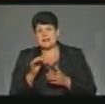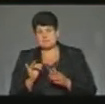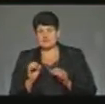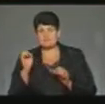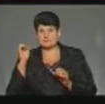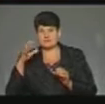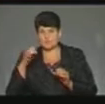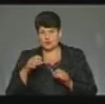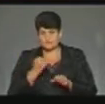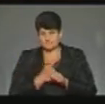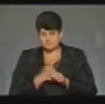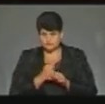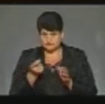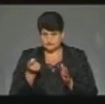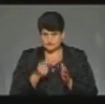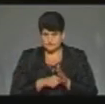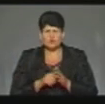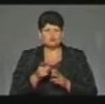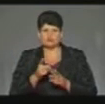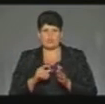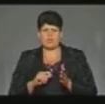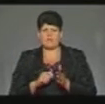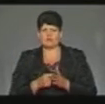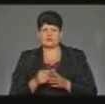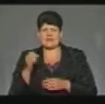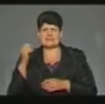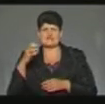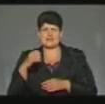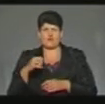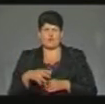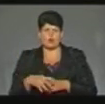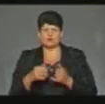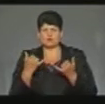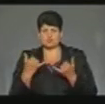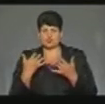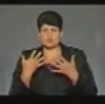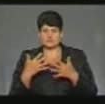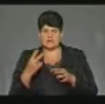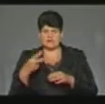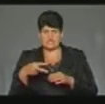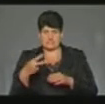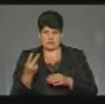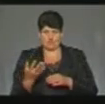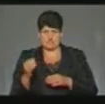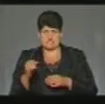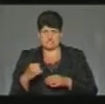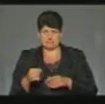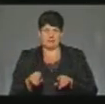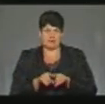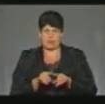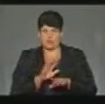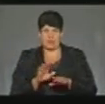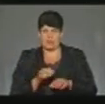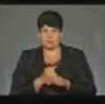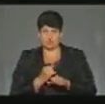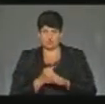всі світлофори. Пане Богдане, чому не включили світлофори? Вони сьогодні вже на календарі 22 серпня, вони також не